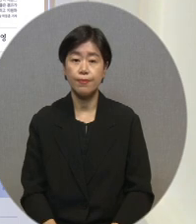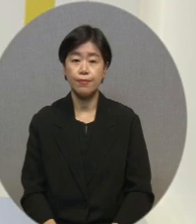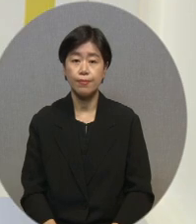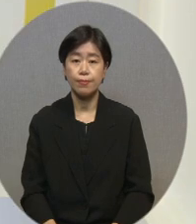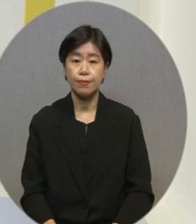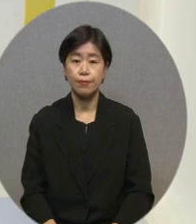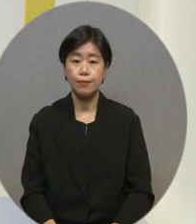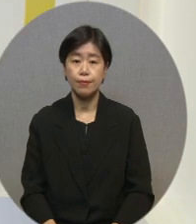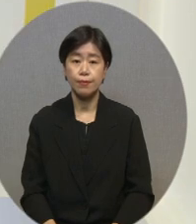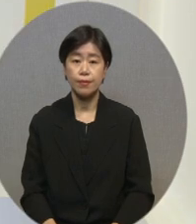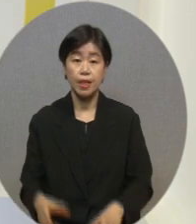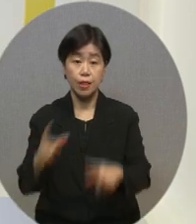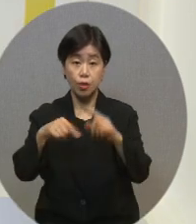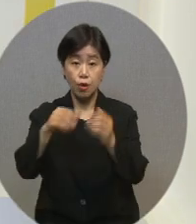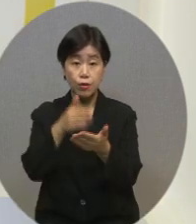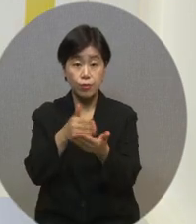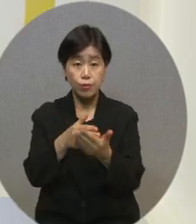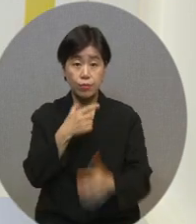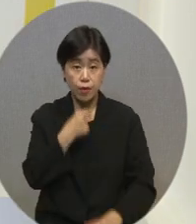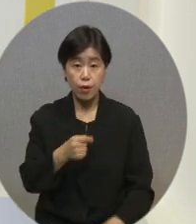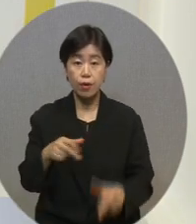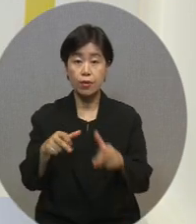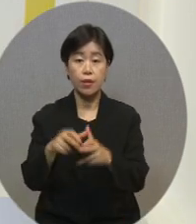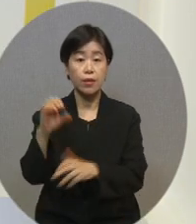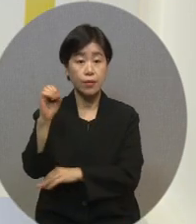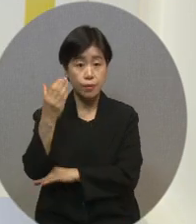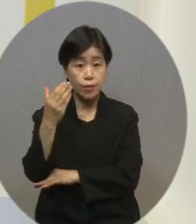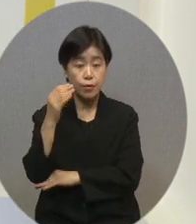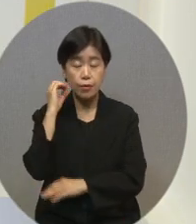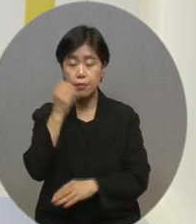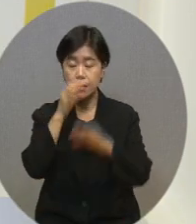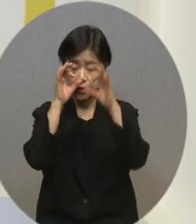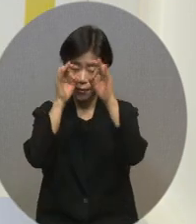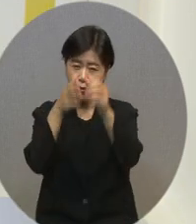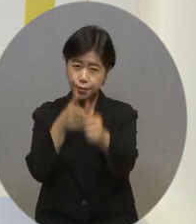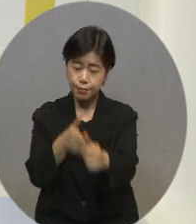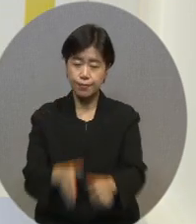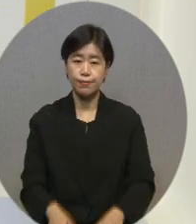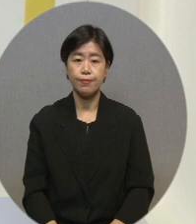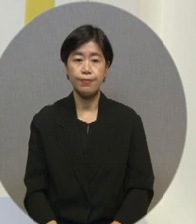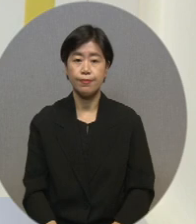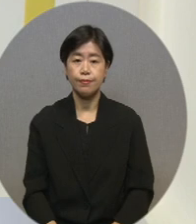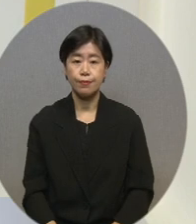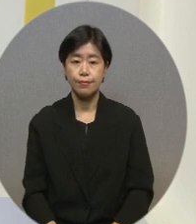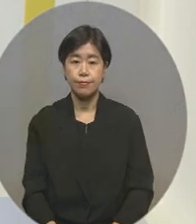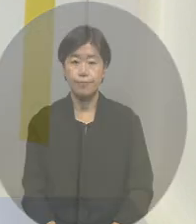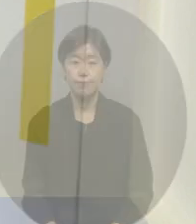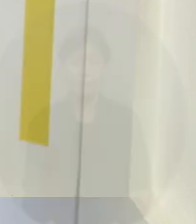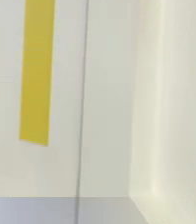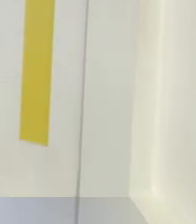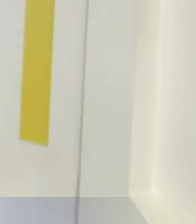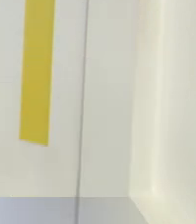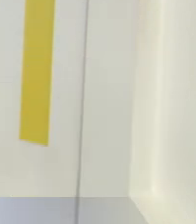기대합니다 더 자세한 뉴스는 장애 신문과 웰페어 뉴스 홈페이지를 통해 확인할 수 있습니다